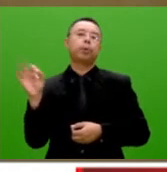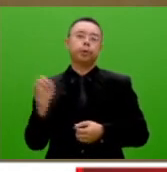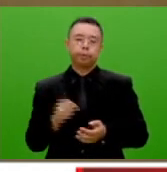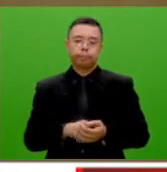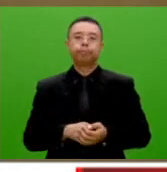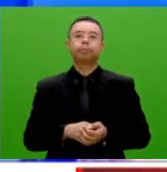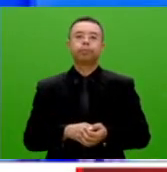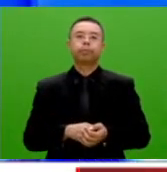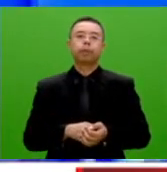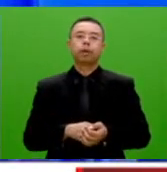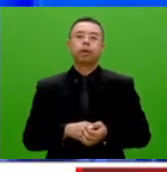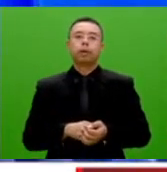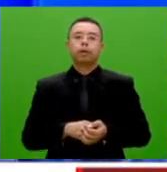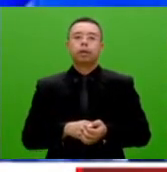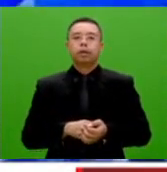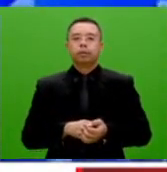Rp2.500.000.